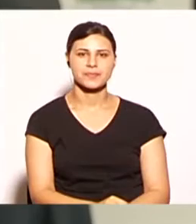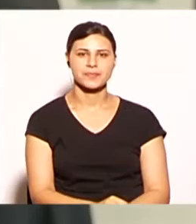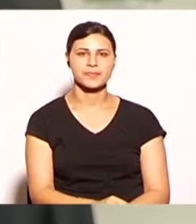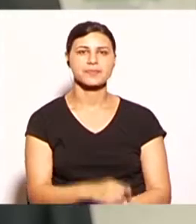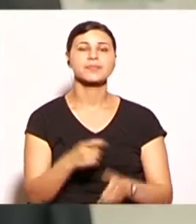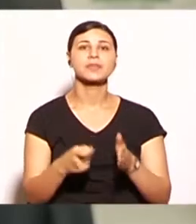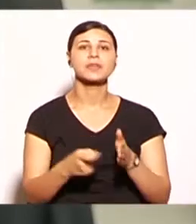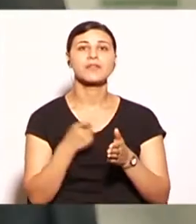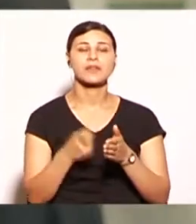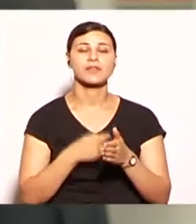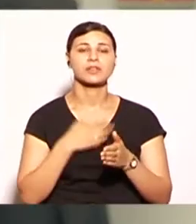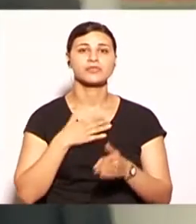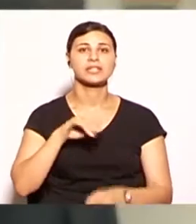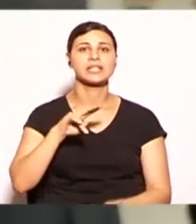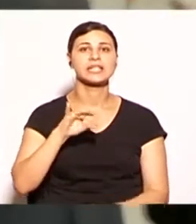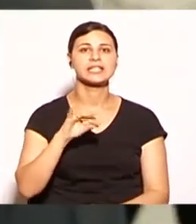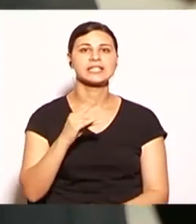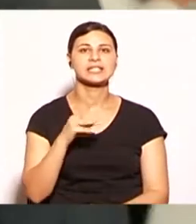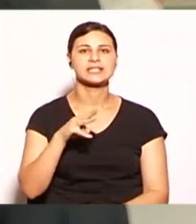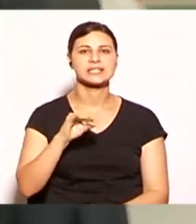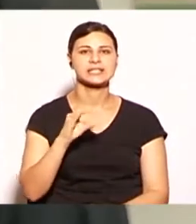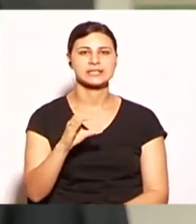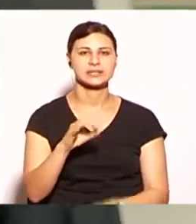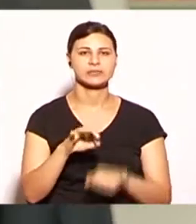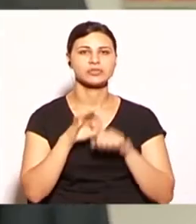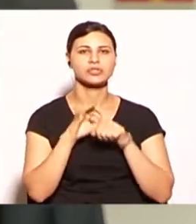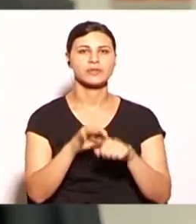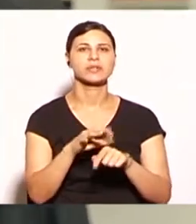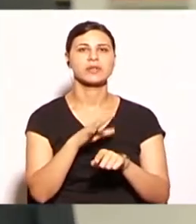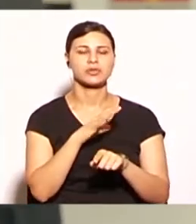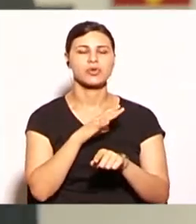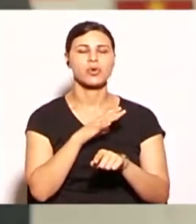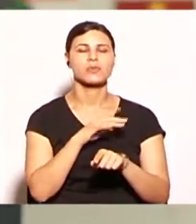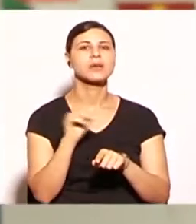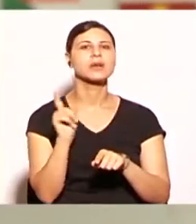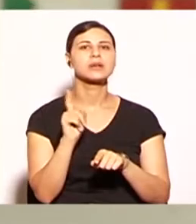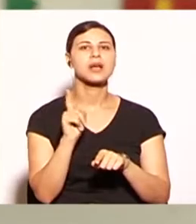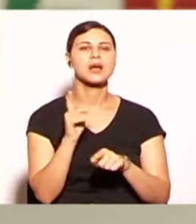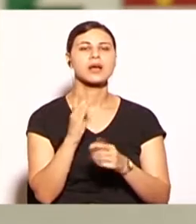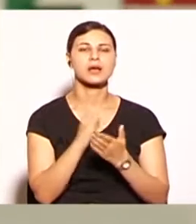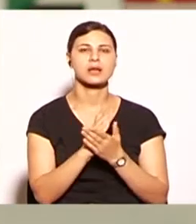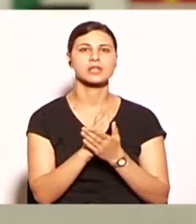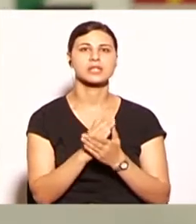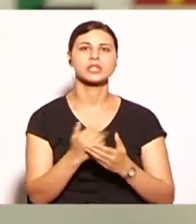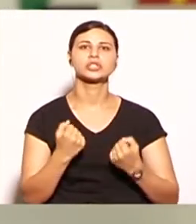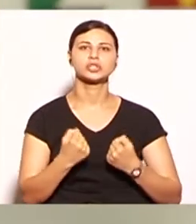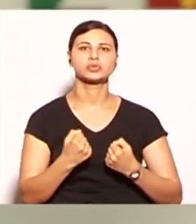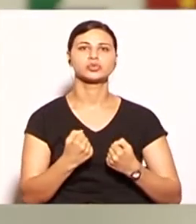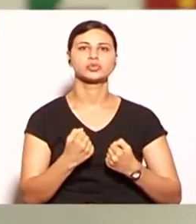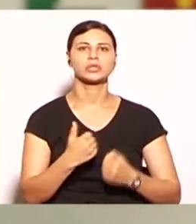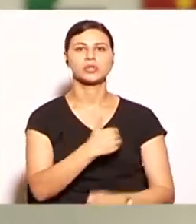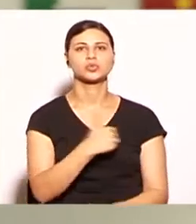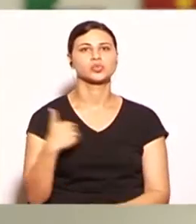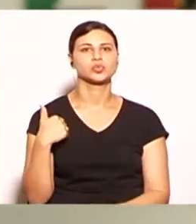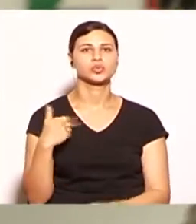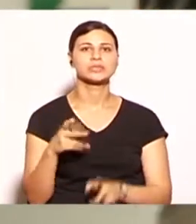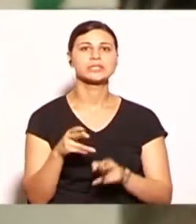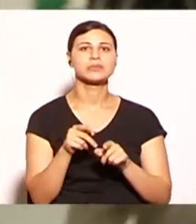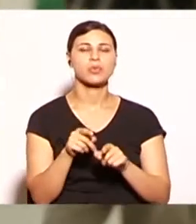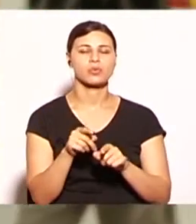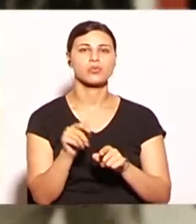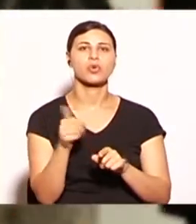კვლევა, რომელიც ჩვენ ლიცის უნივერსიტეტის ლაბორატორიაში ჩავატარეთ, გვაჩვენებს, რა გავლენას ახდენს სიმსუქნე ძუძუსკიბოზე.